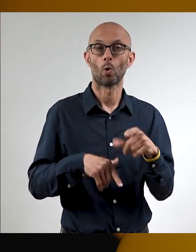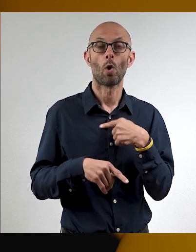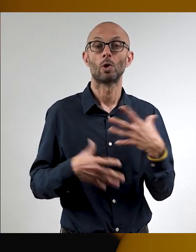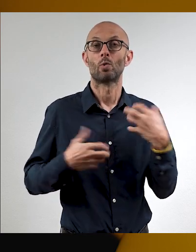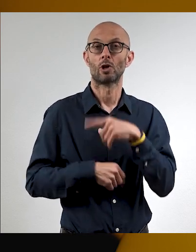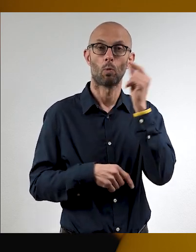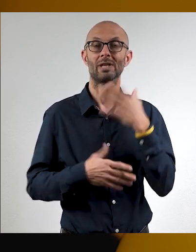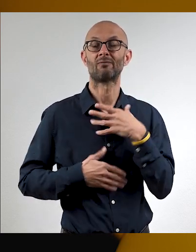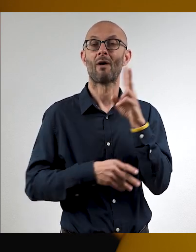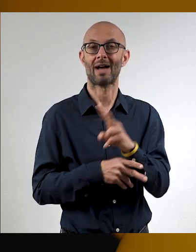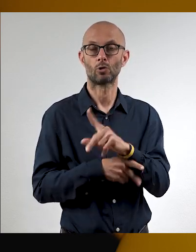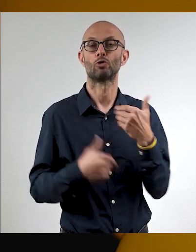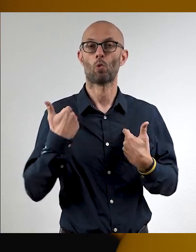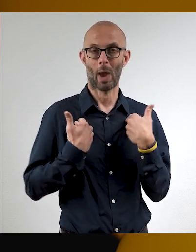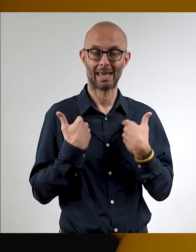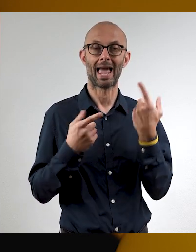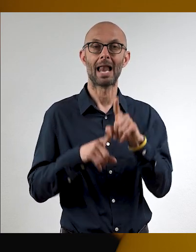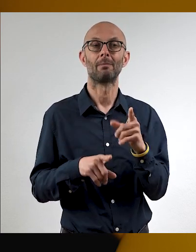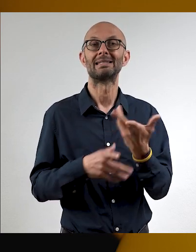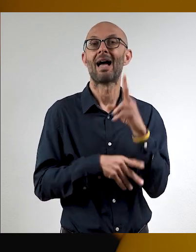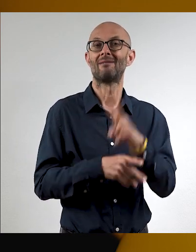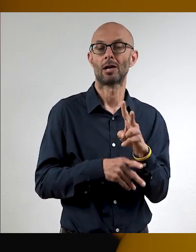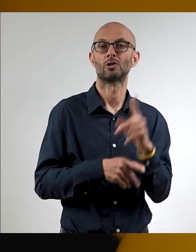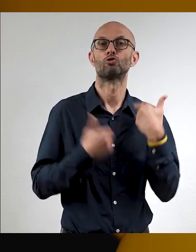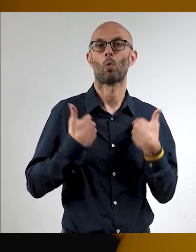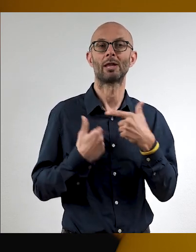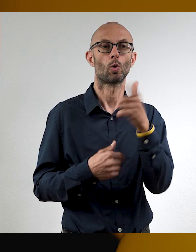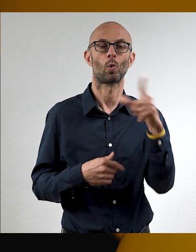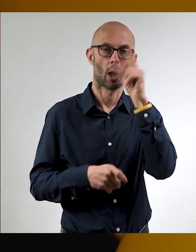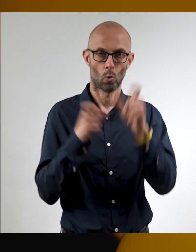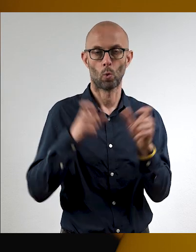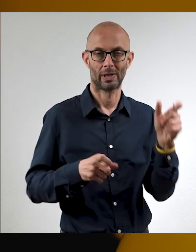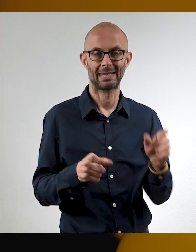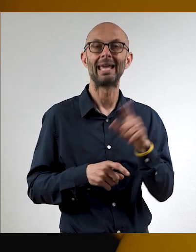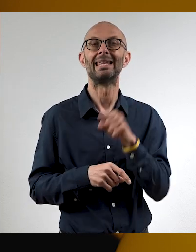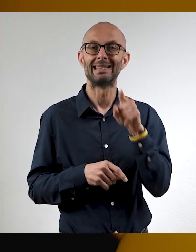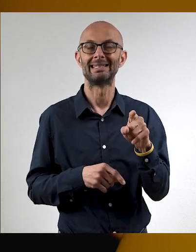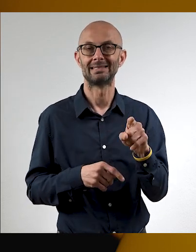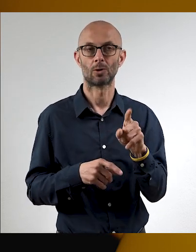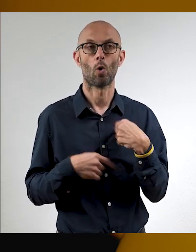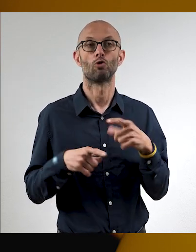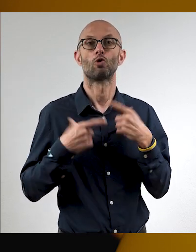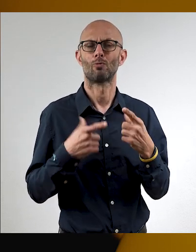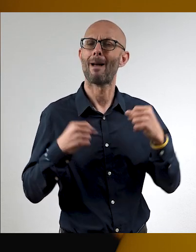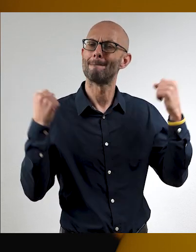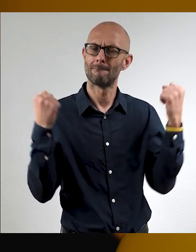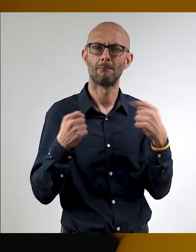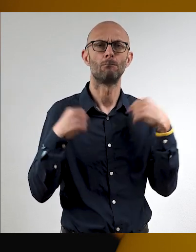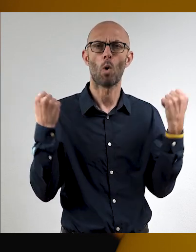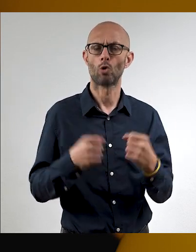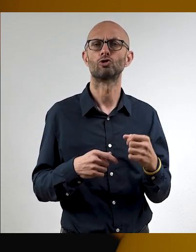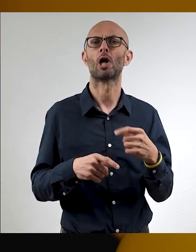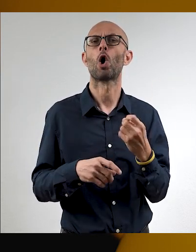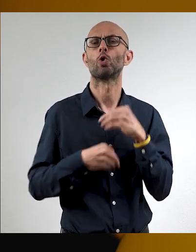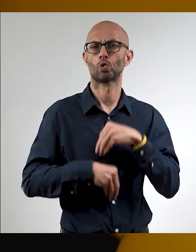za svojo varnost in življenje, ali pa za varnost in življenje drugih ljudi. In takrat, ko doživljamo močna čustva